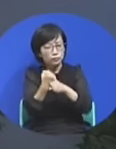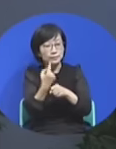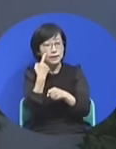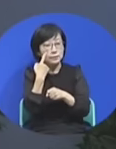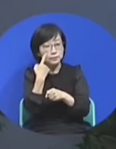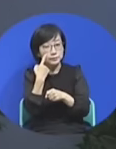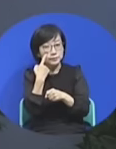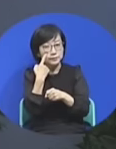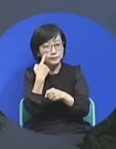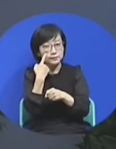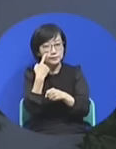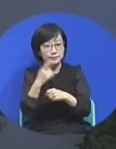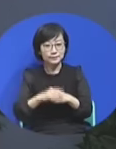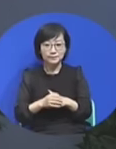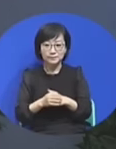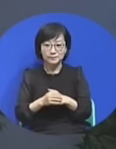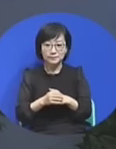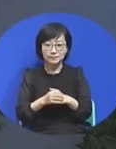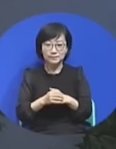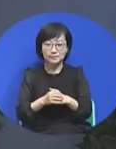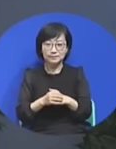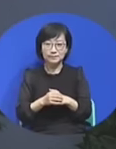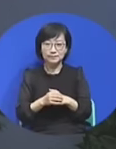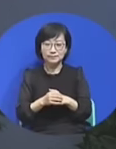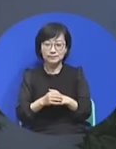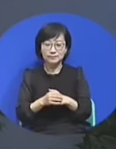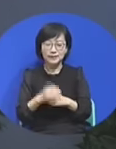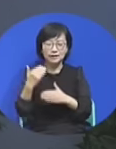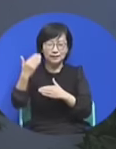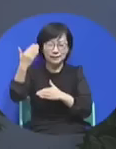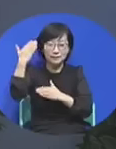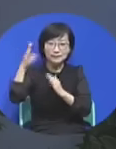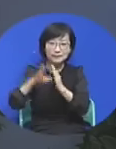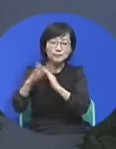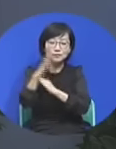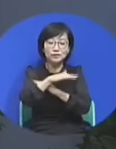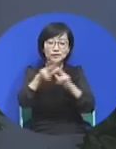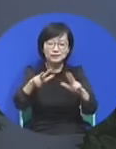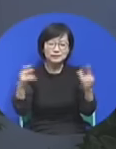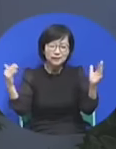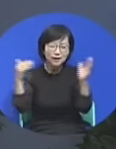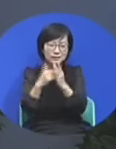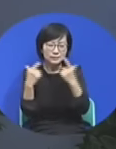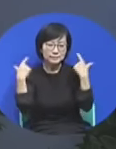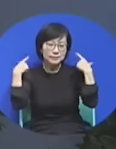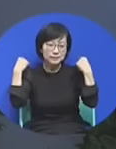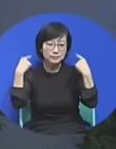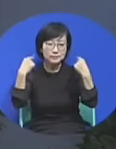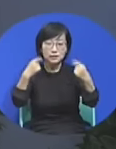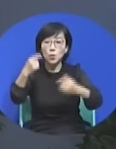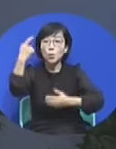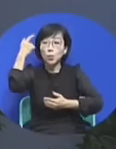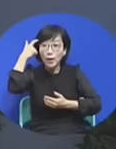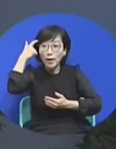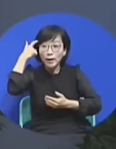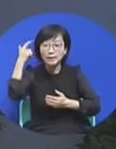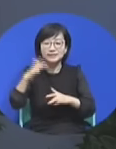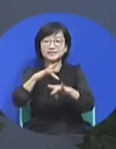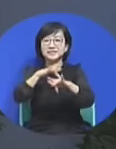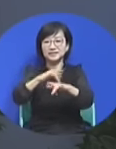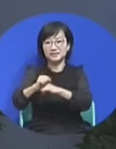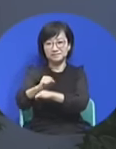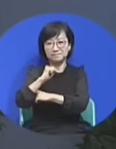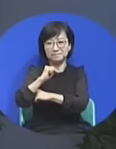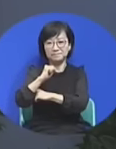and Rome and so on. 지금도 있어요. It exists even now. 사단이 내린 뿌리입니다. These are the roots that Satan gives. 이것을